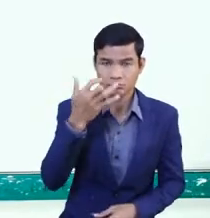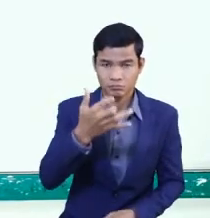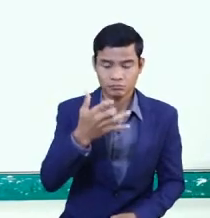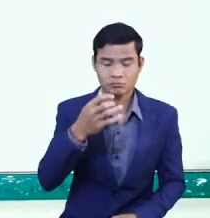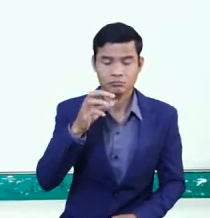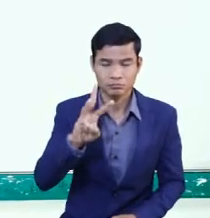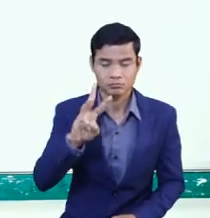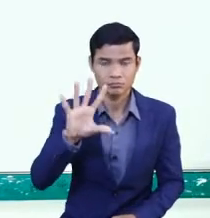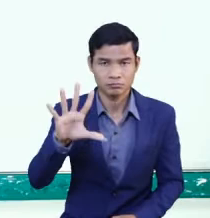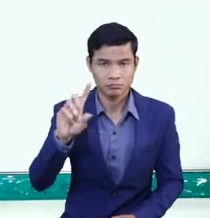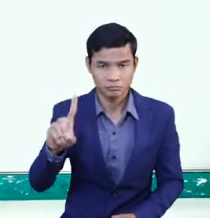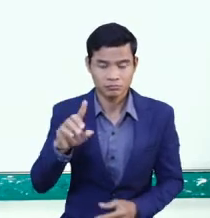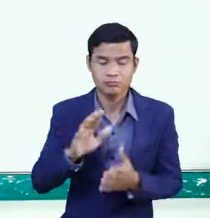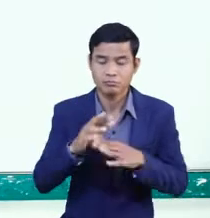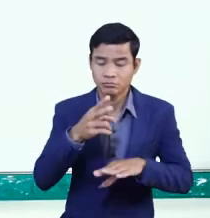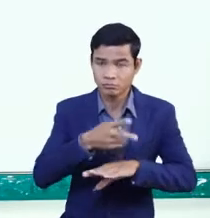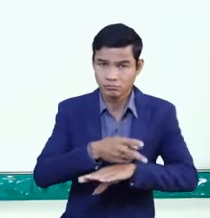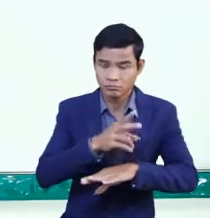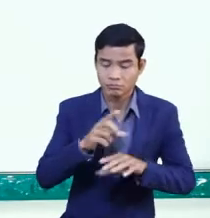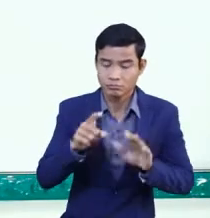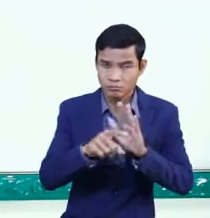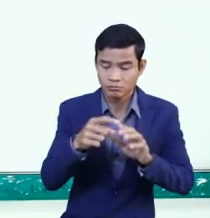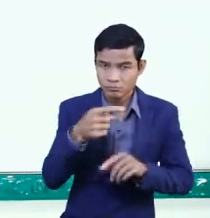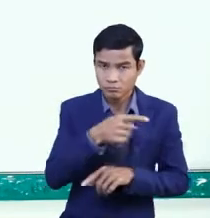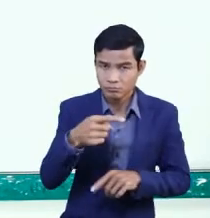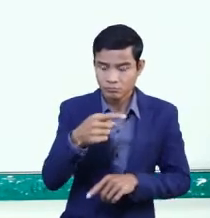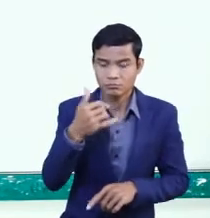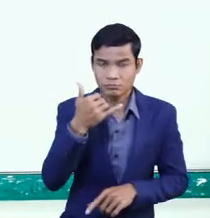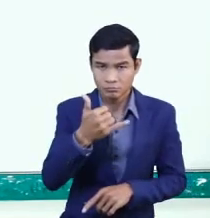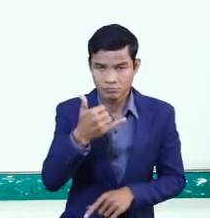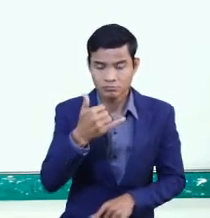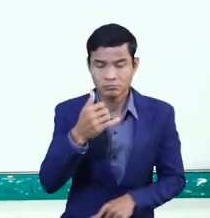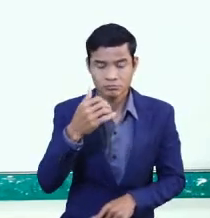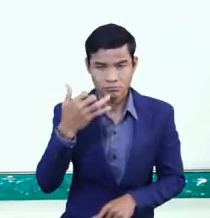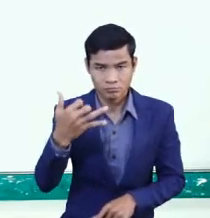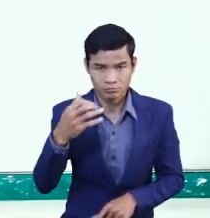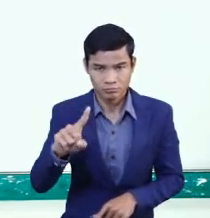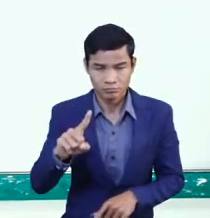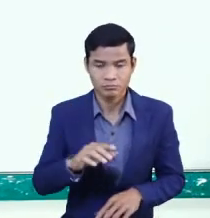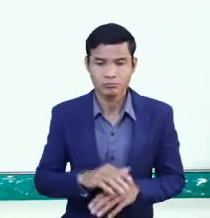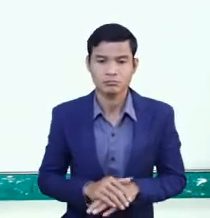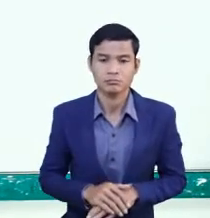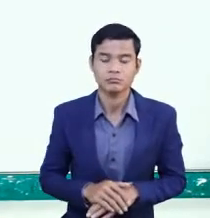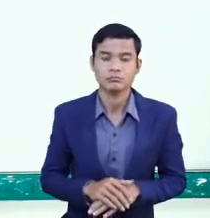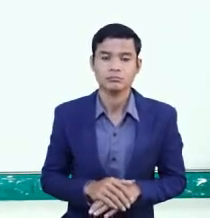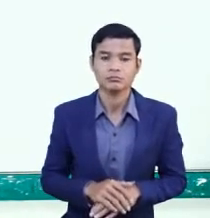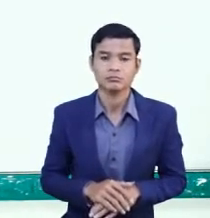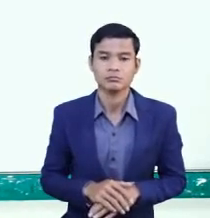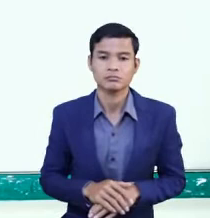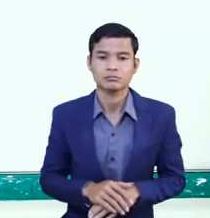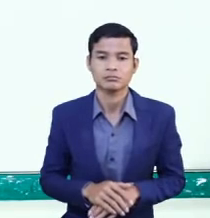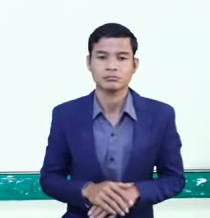7351ចាដកឲ្យចា671ណាកូនណាតោះ